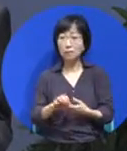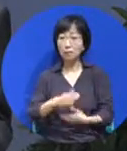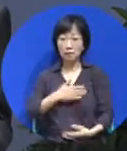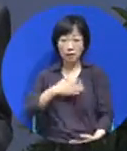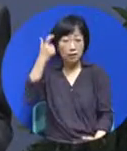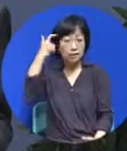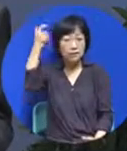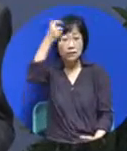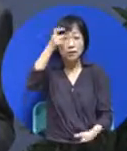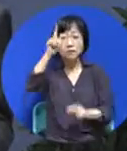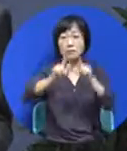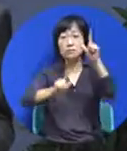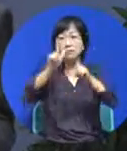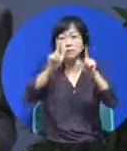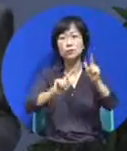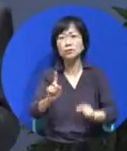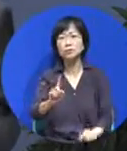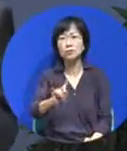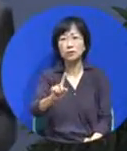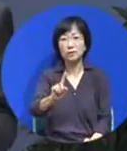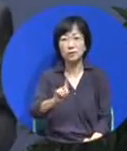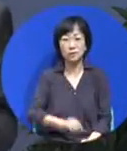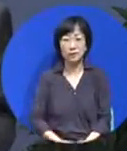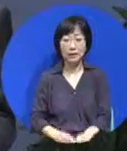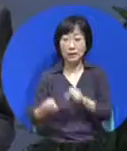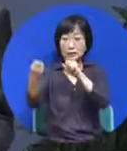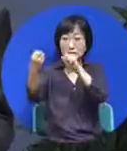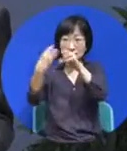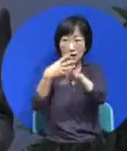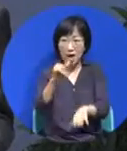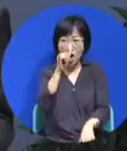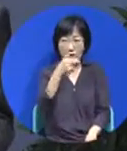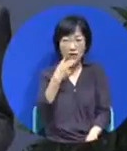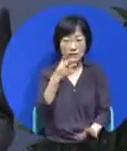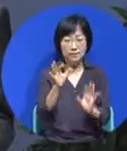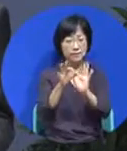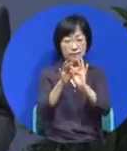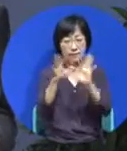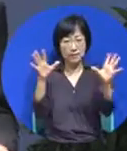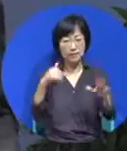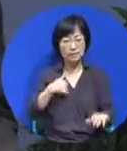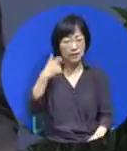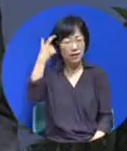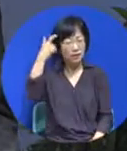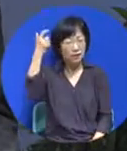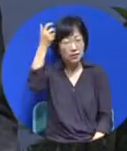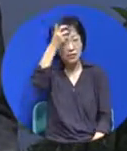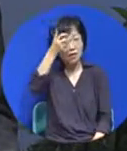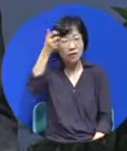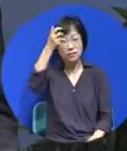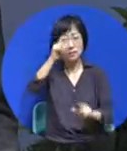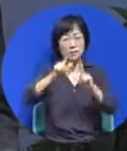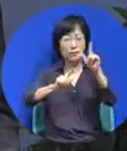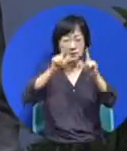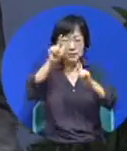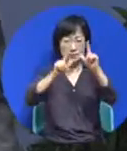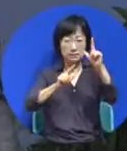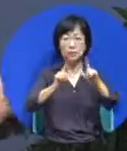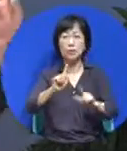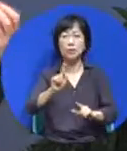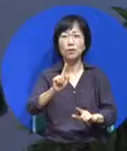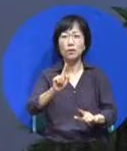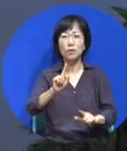spiritual state? 뭐 응답 오고 안 오고 간에 내 영적 상태가 어떻게 되겠냐? Whether answers come or not, that's a different issue. What about our spiritual state? 내가